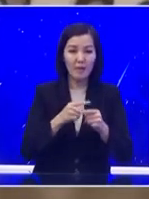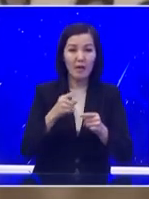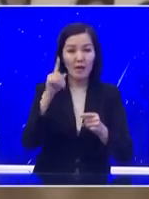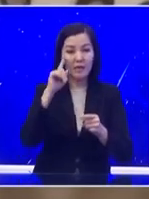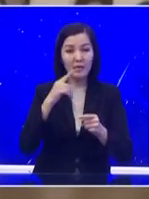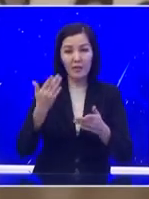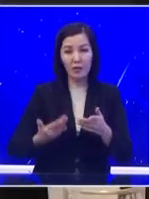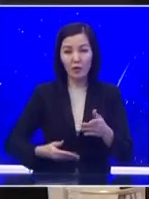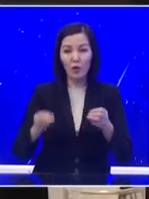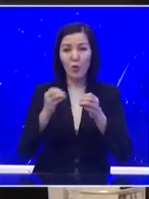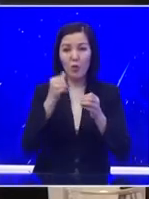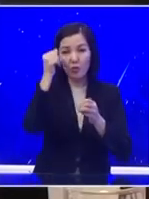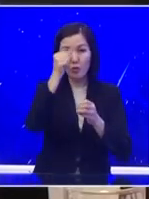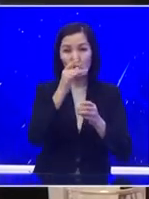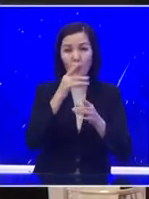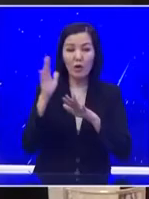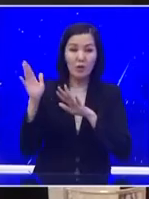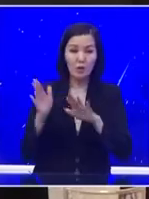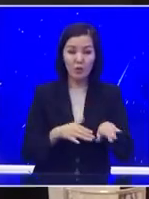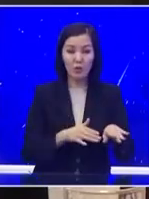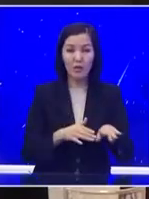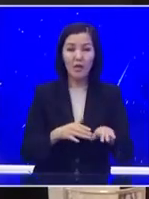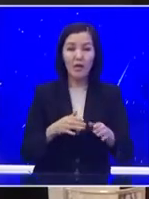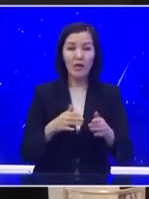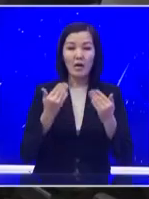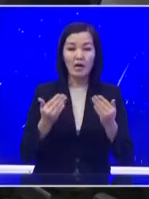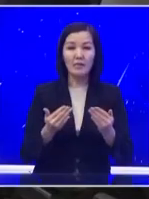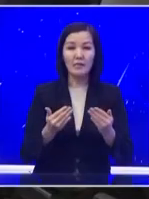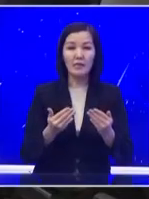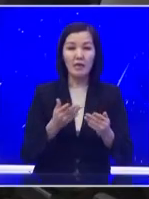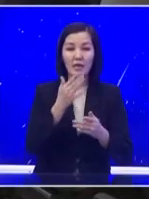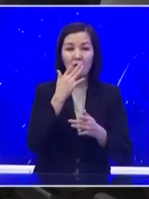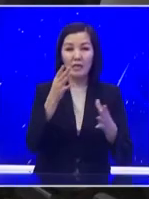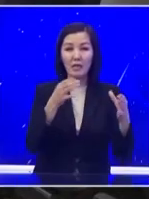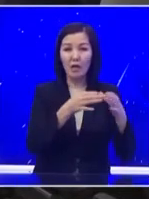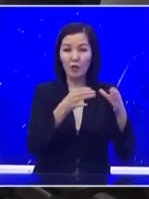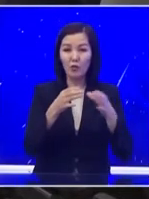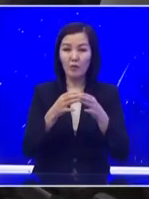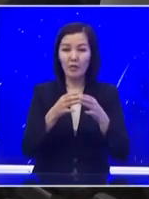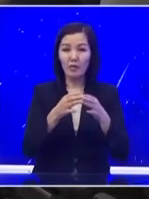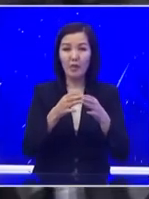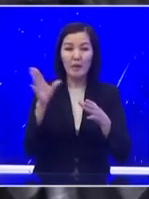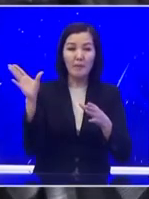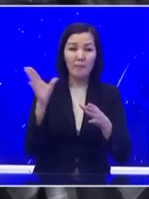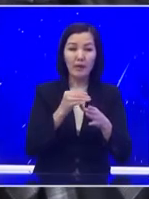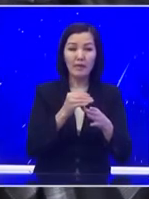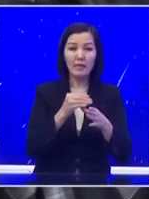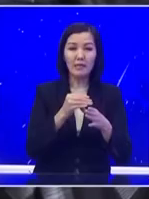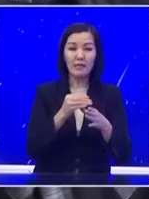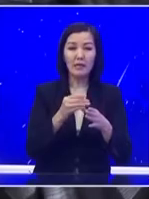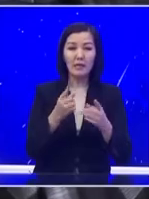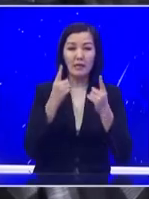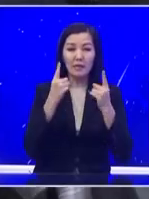жыл өтті. Қазақстан көп ұлыстың ортақ отанын айналды. Сол себепті этникалық топтарды жақынындай қабылдаған дана халықтың